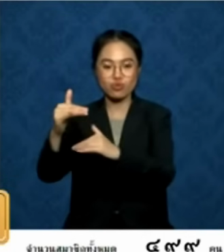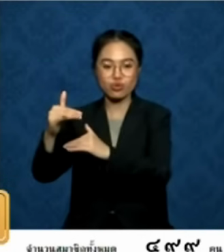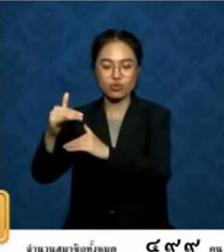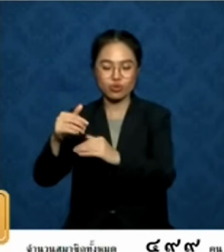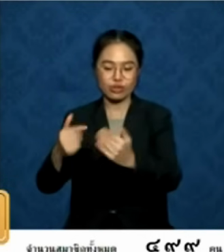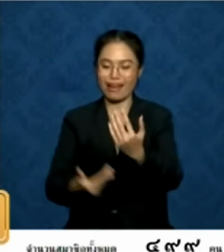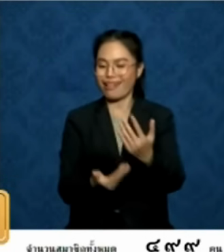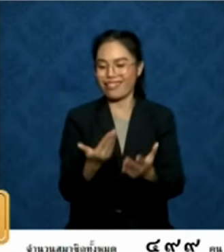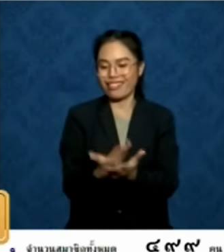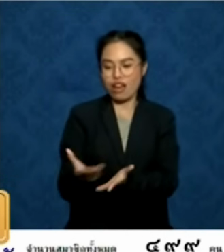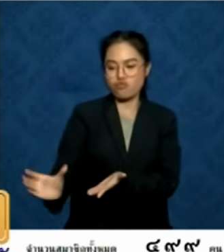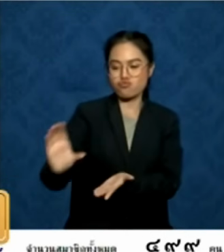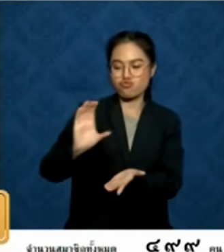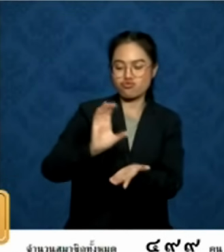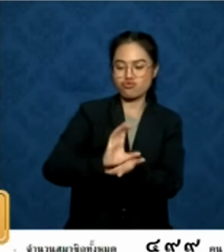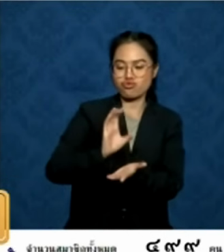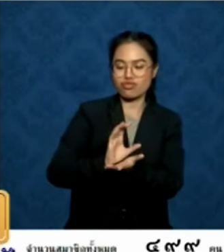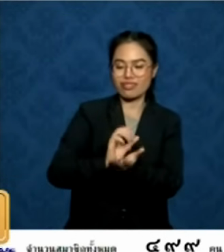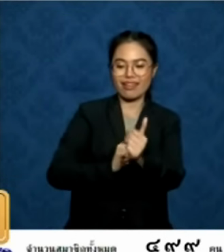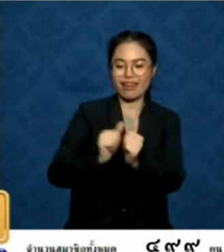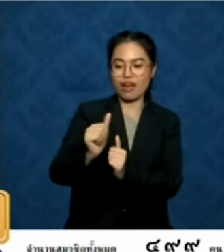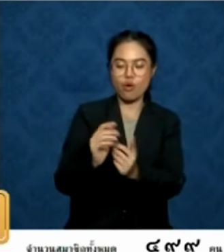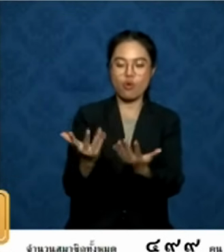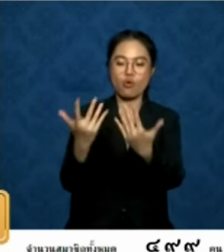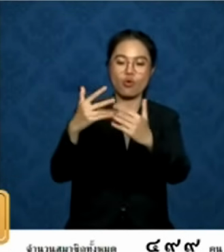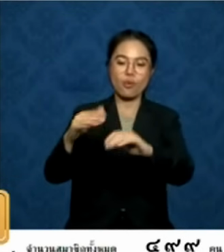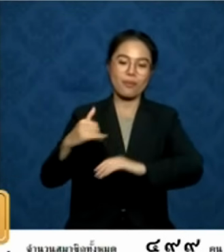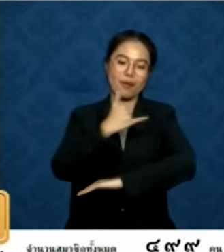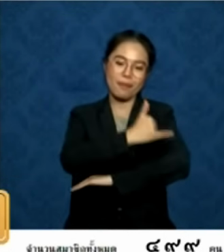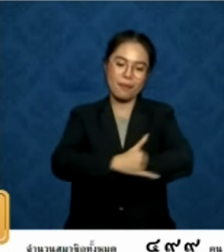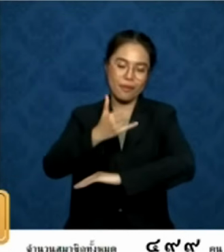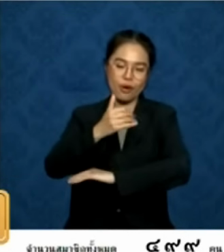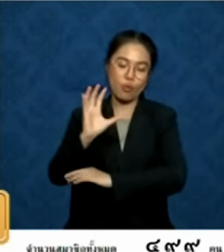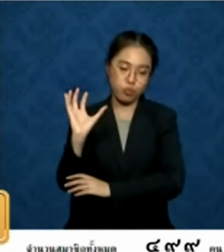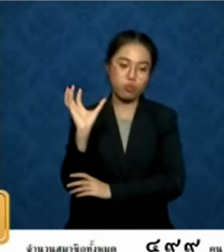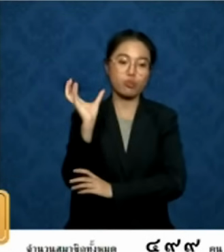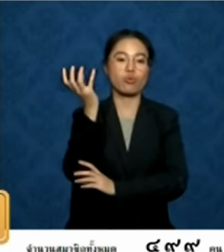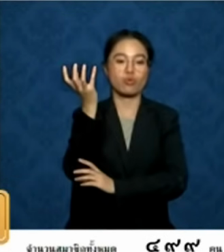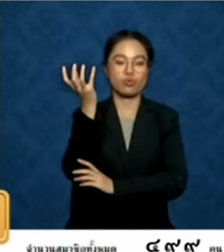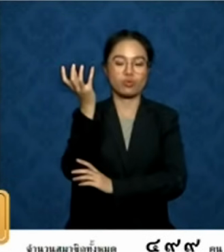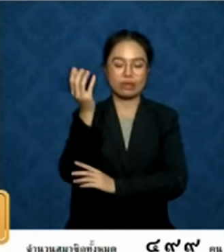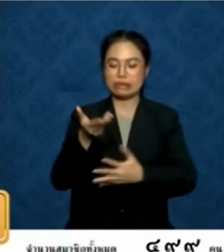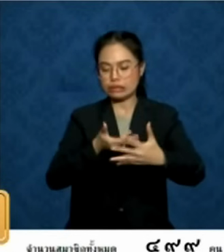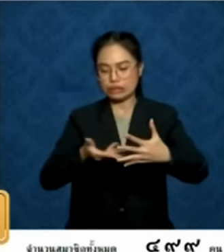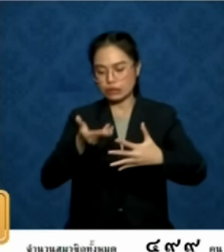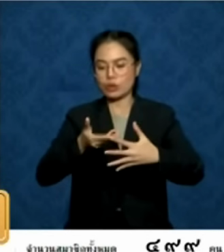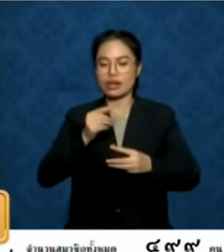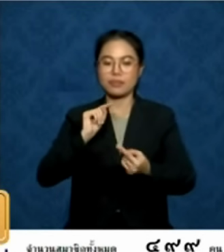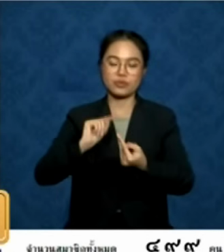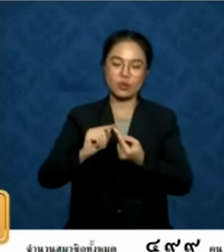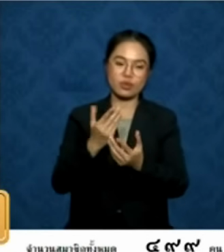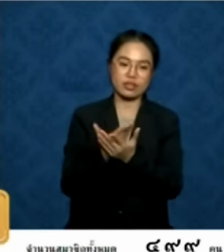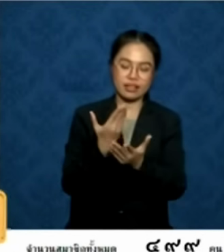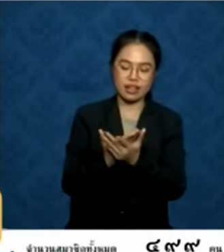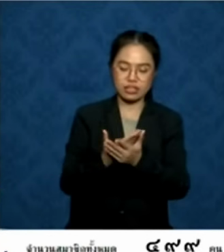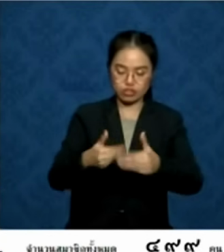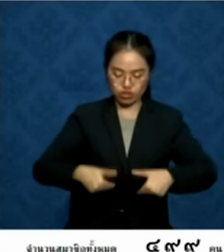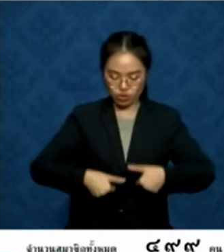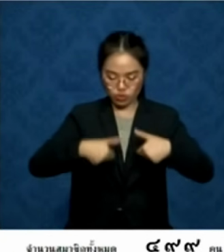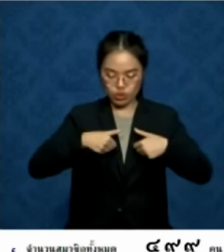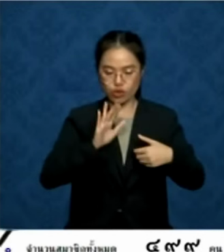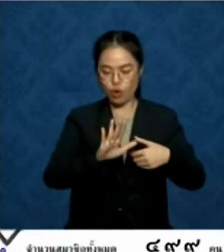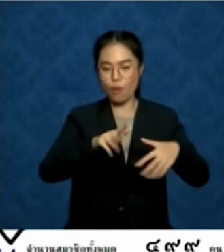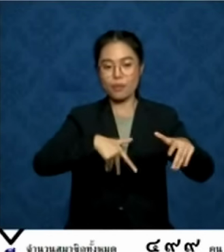ทุนในเวทีโลกควบคู่ไปกับการยกระดับรายได้และการกินอยู่ที่ดีรวมทั้งการแก้ไขปัญหา